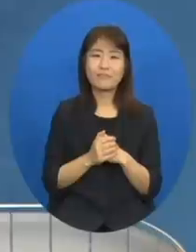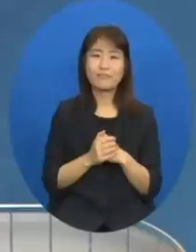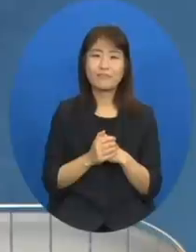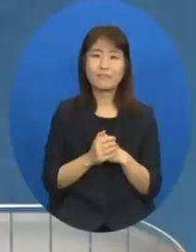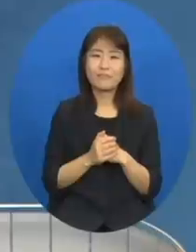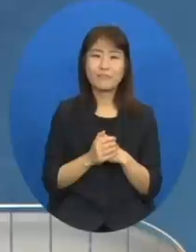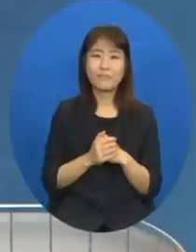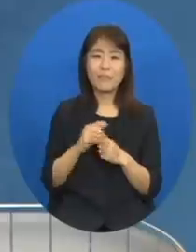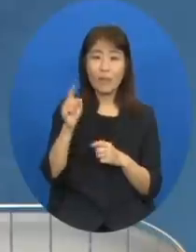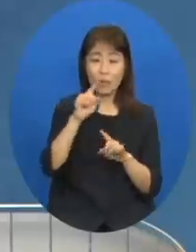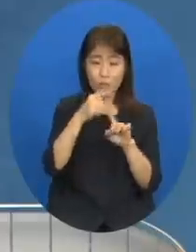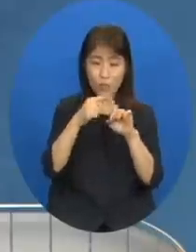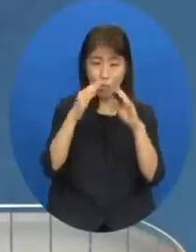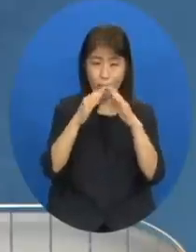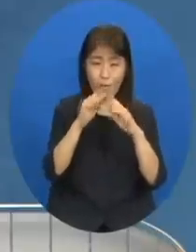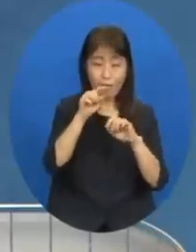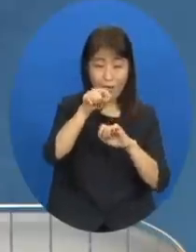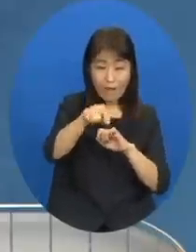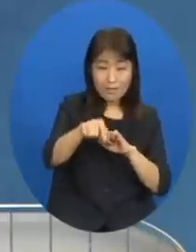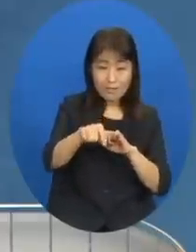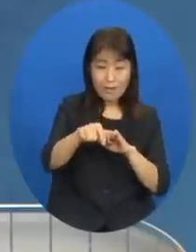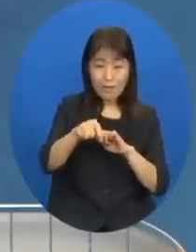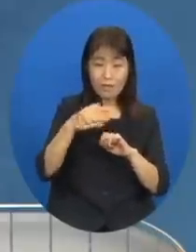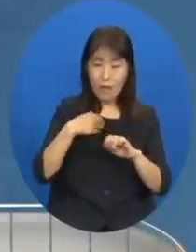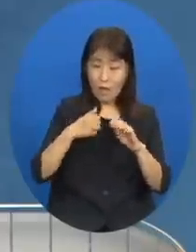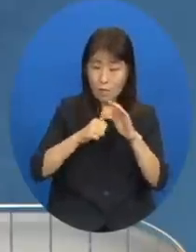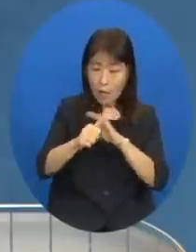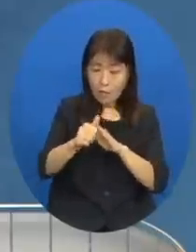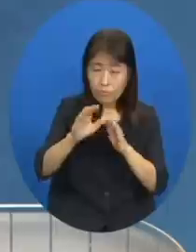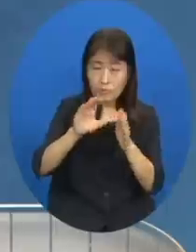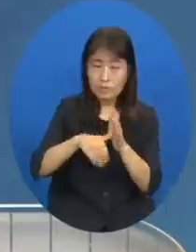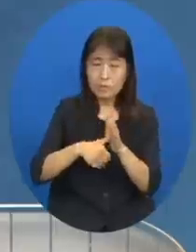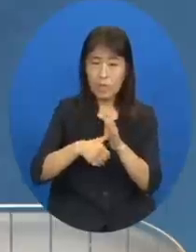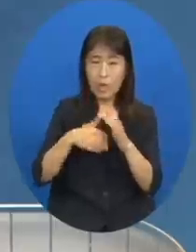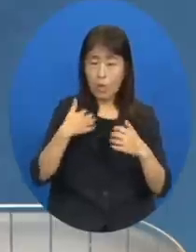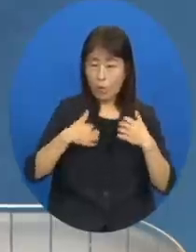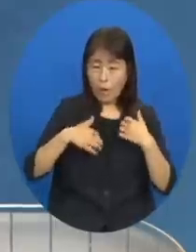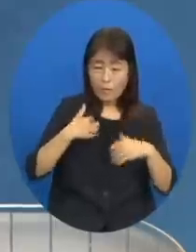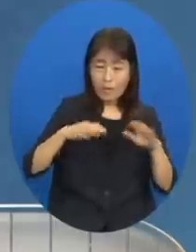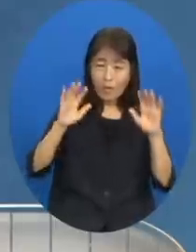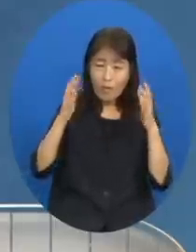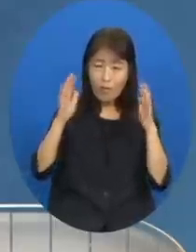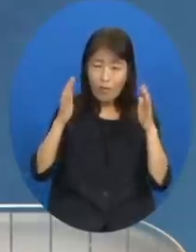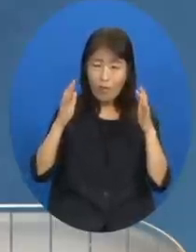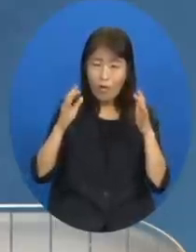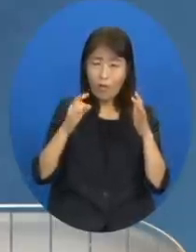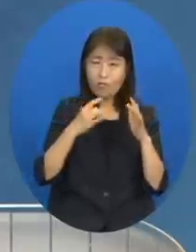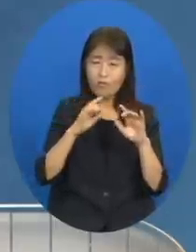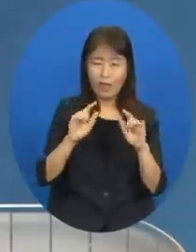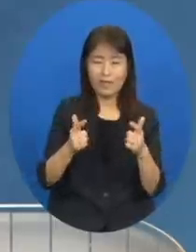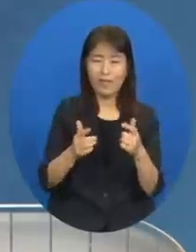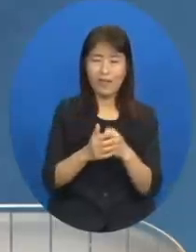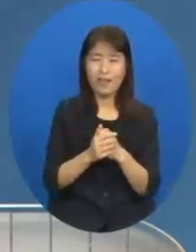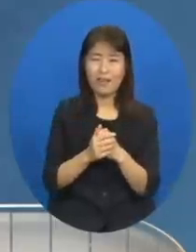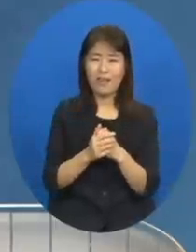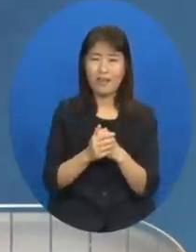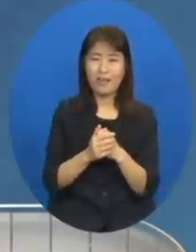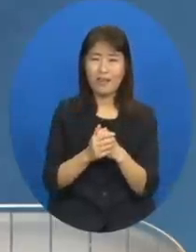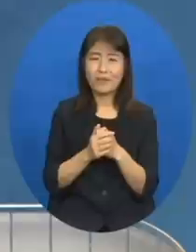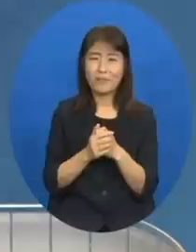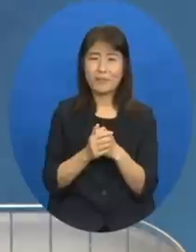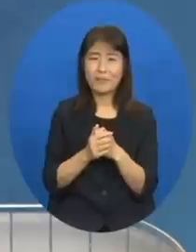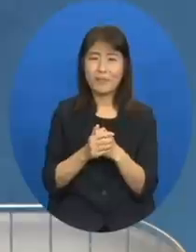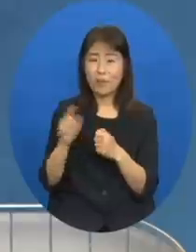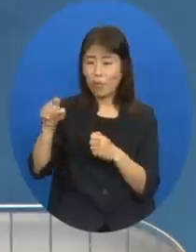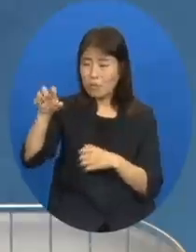물론 어느 교회에 가서나 다 환영받는 것은 아닙니다 기뻐하고 환영해 주는 데가 많긴 하지만 어느